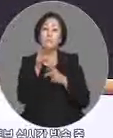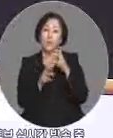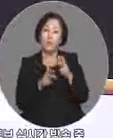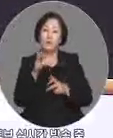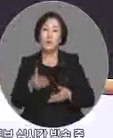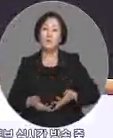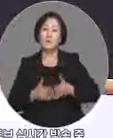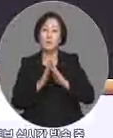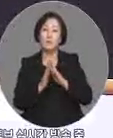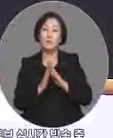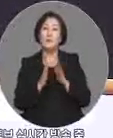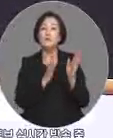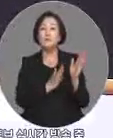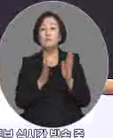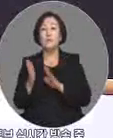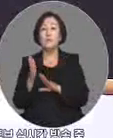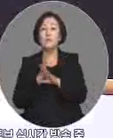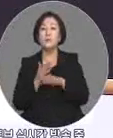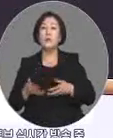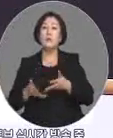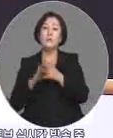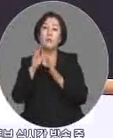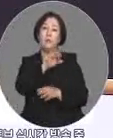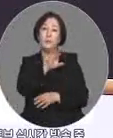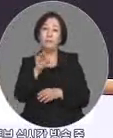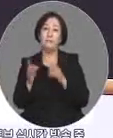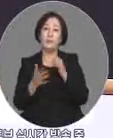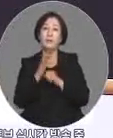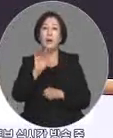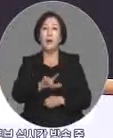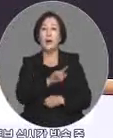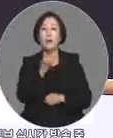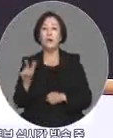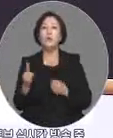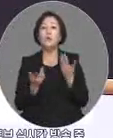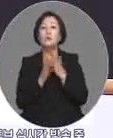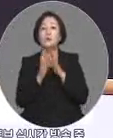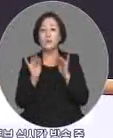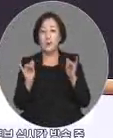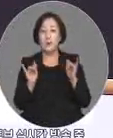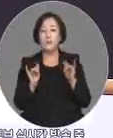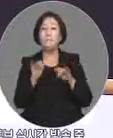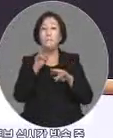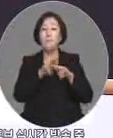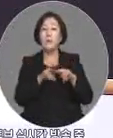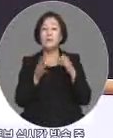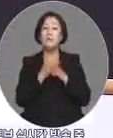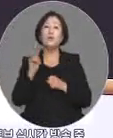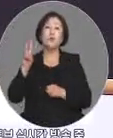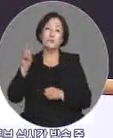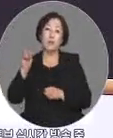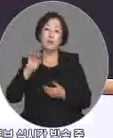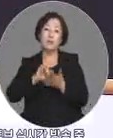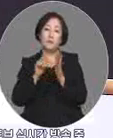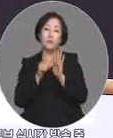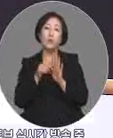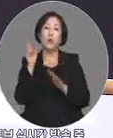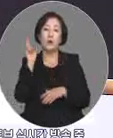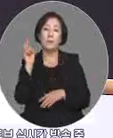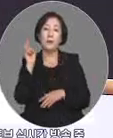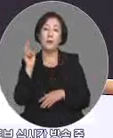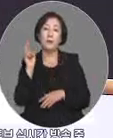만들면서 건설하는 과정에서 하부에이를 투입되는 1년만 해도 한 2만 명 정도 된답니다